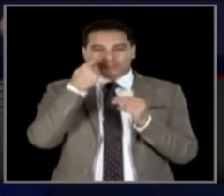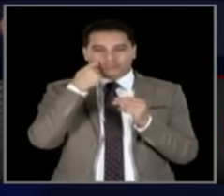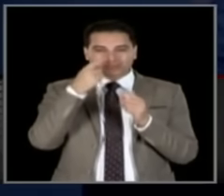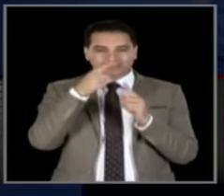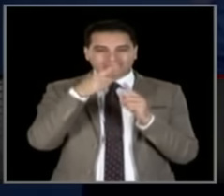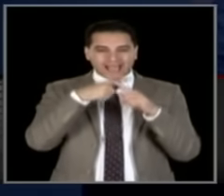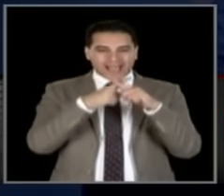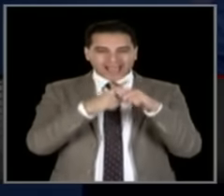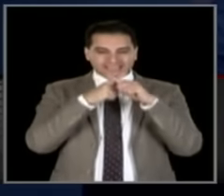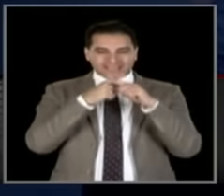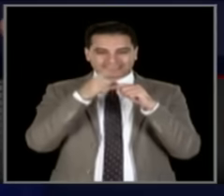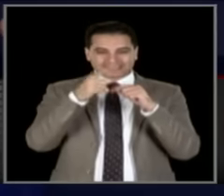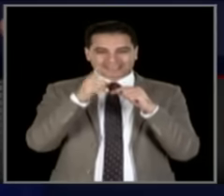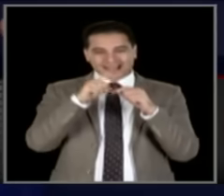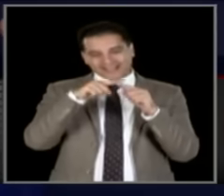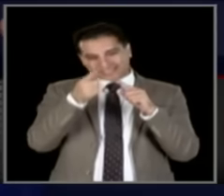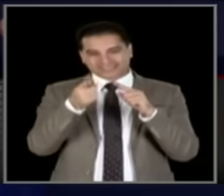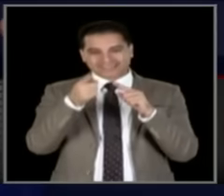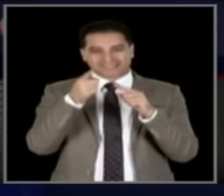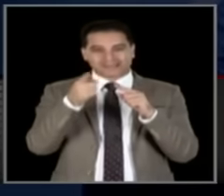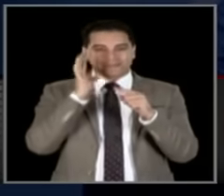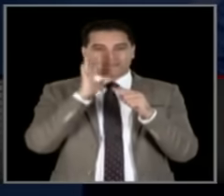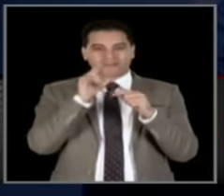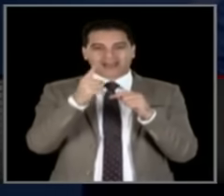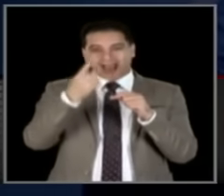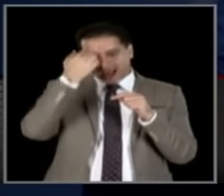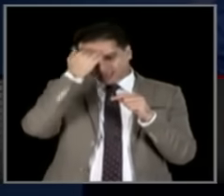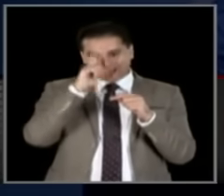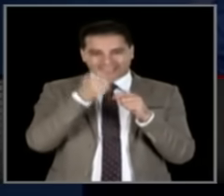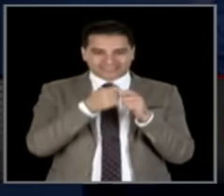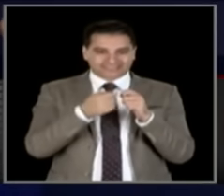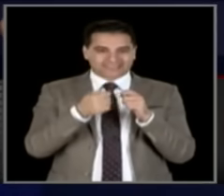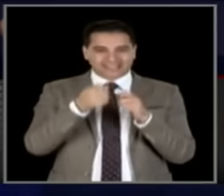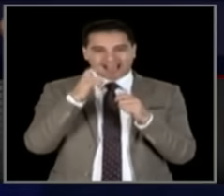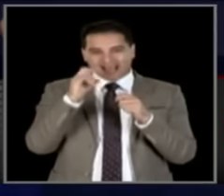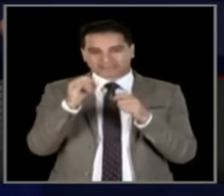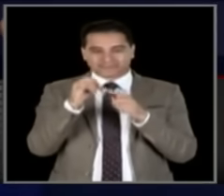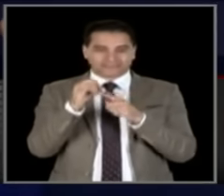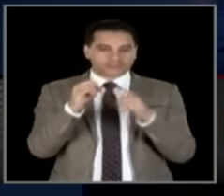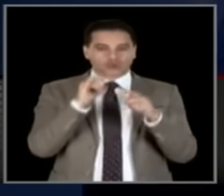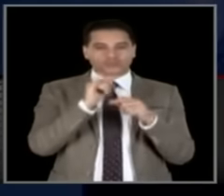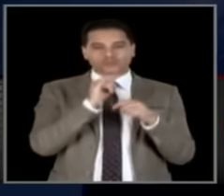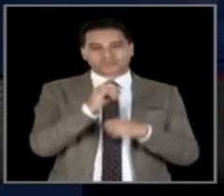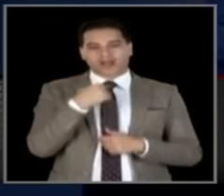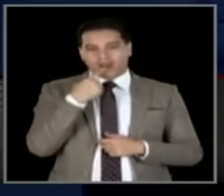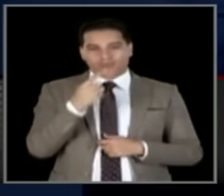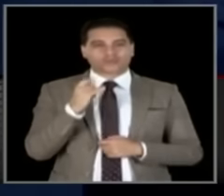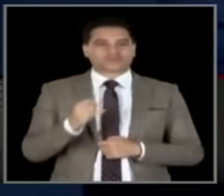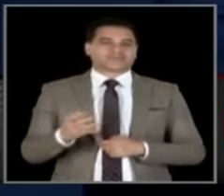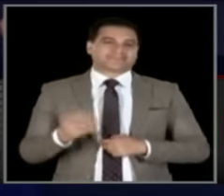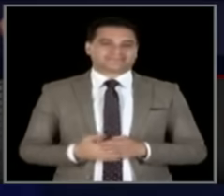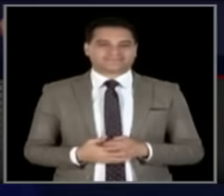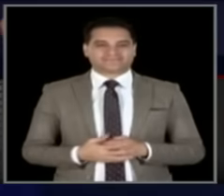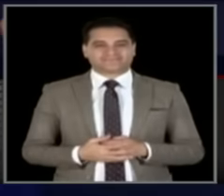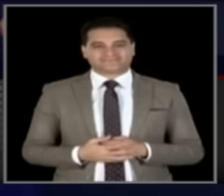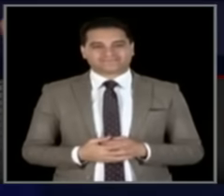كريمة قوي. يعني كان نفسي بس تضيفي صفر، من 50 تبقى 500. كنت هقول 500. ايوه ما تقولش